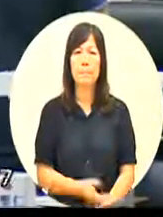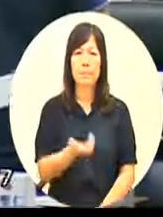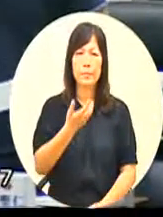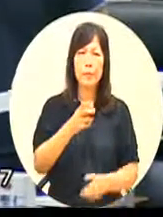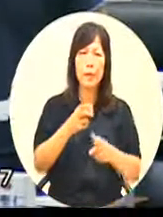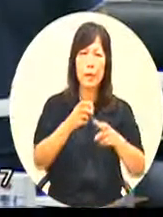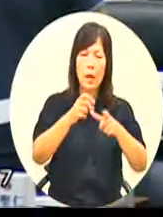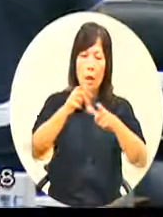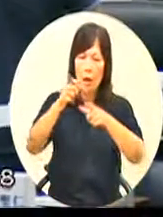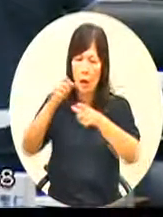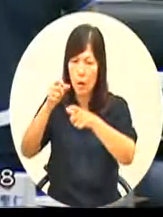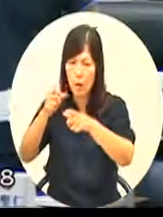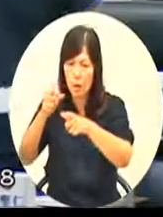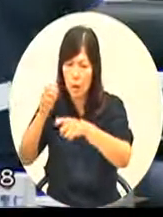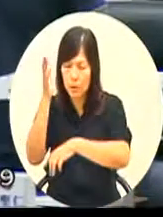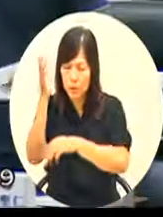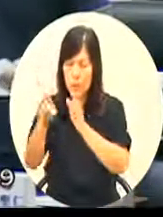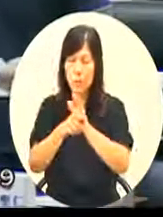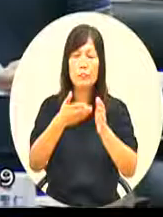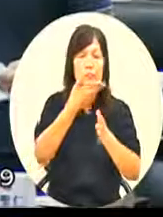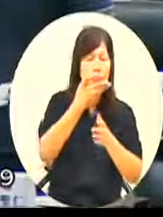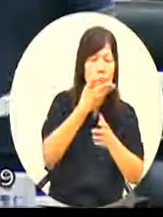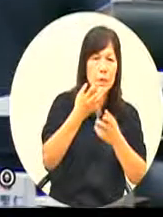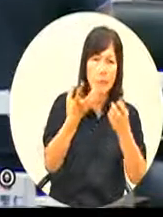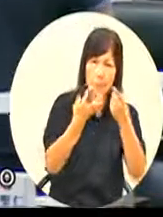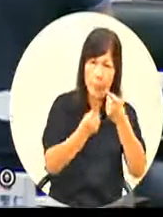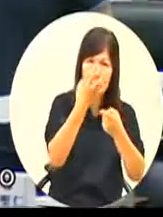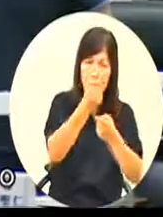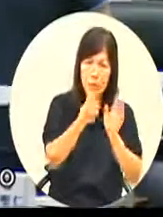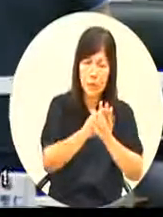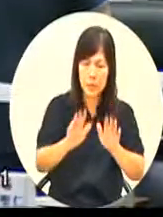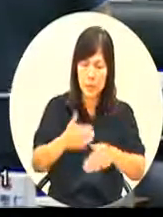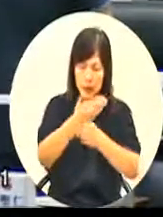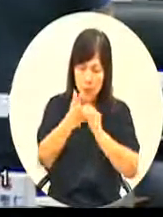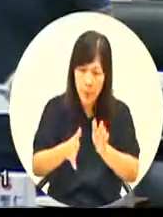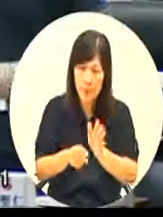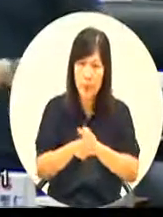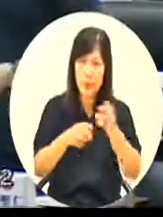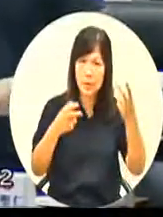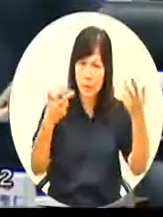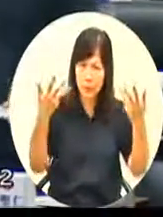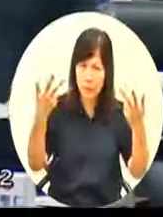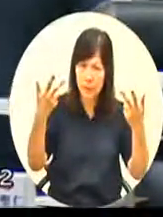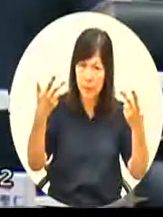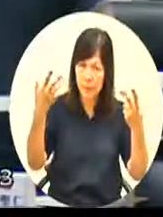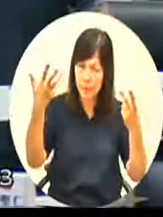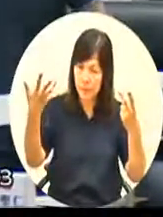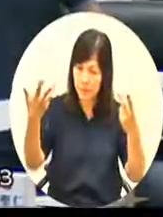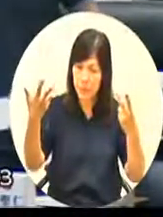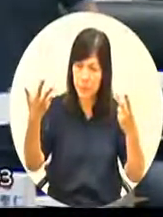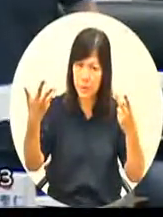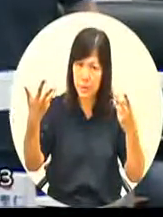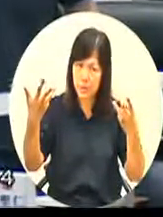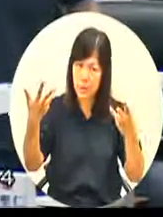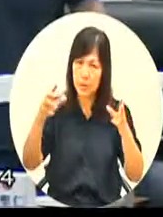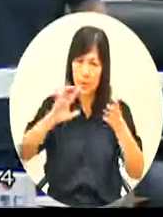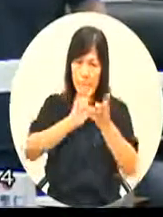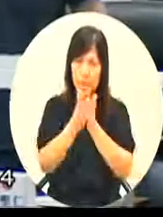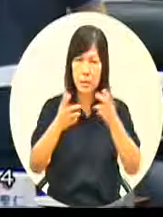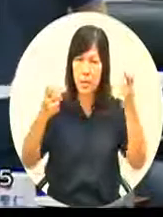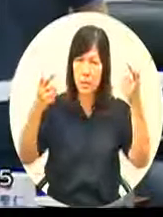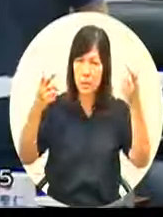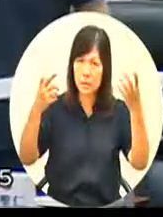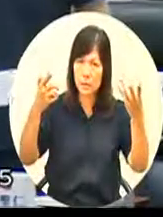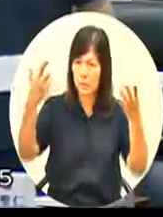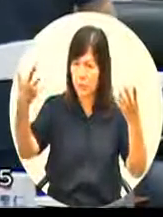私立的比例我们来讲的话，其实你现在的班数，你从3:7要变成4:6，那接下来你其实